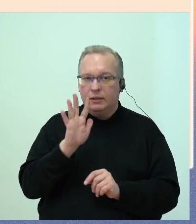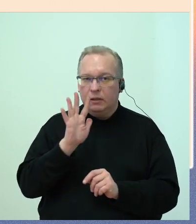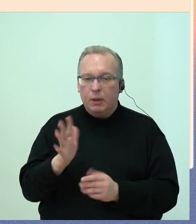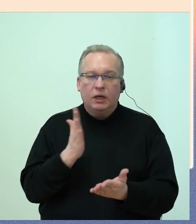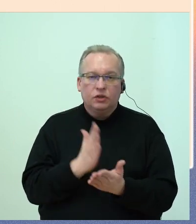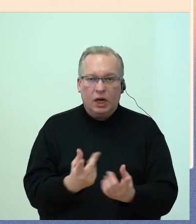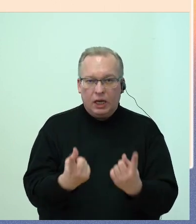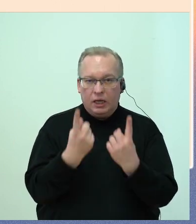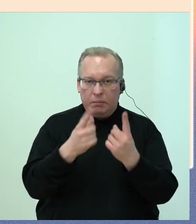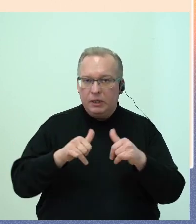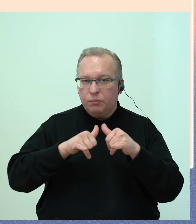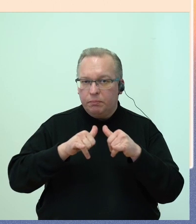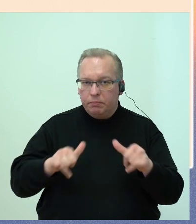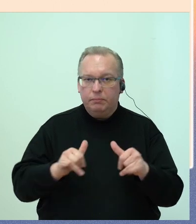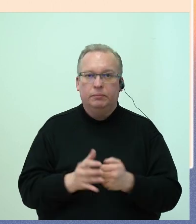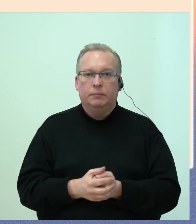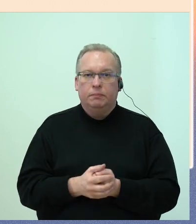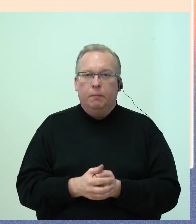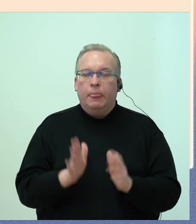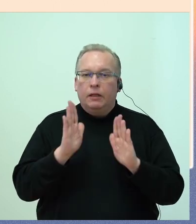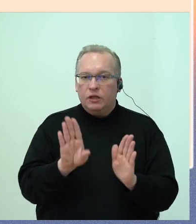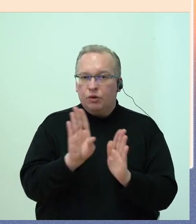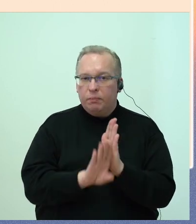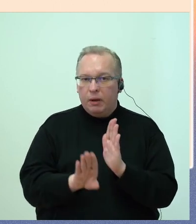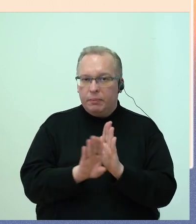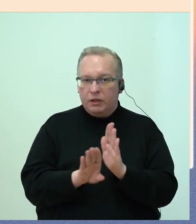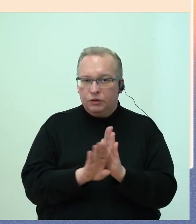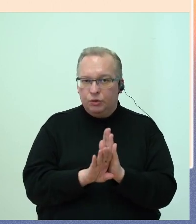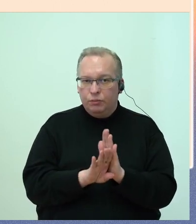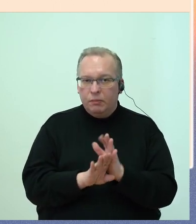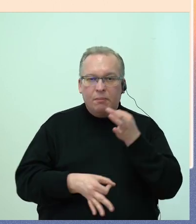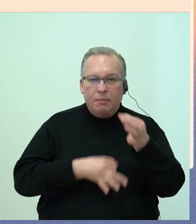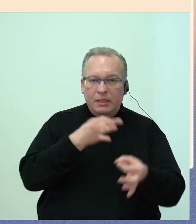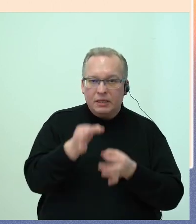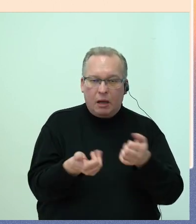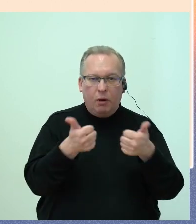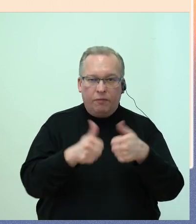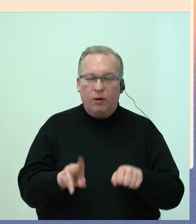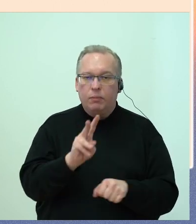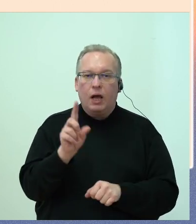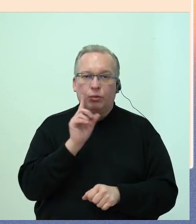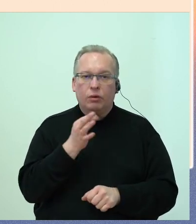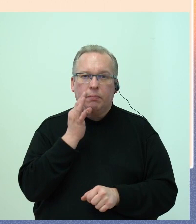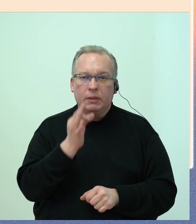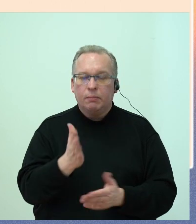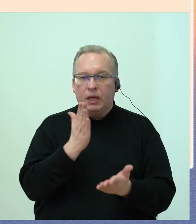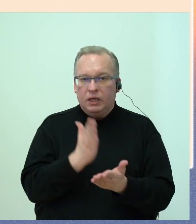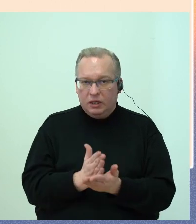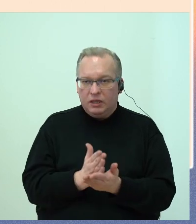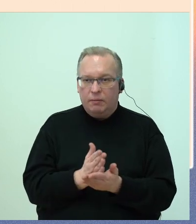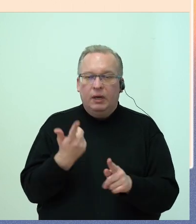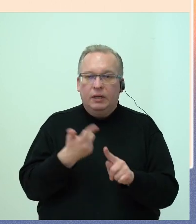yra ypač paplitęs tiesiog paprastų komentarų forma, bet ką akcentuojame, ar ne, kad tai yra